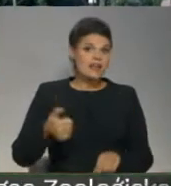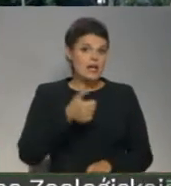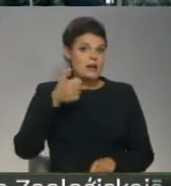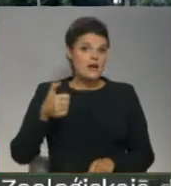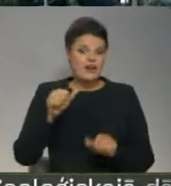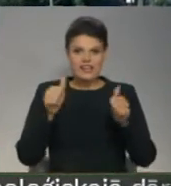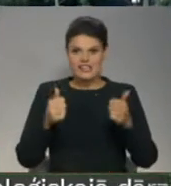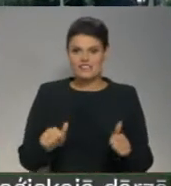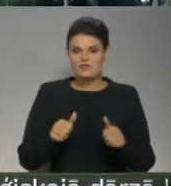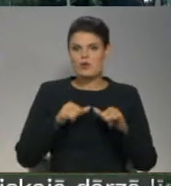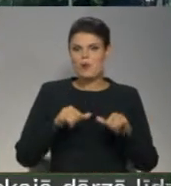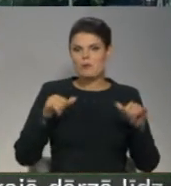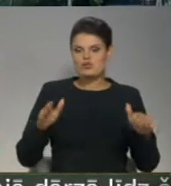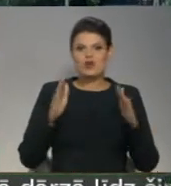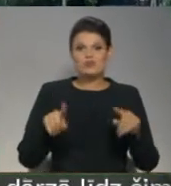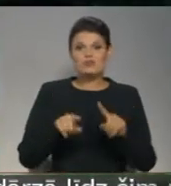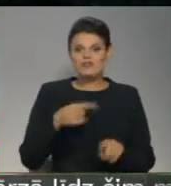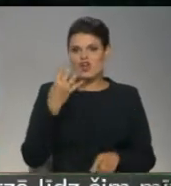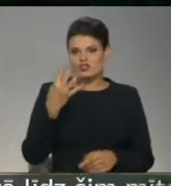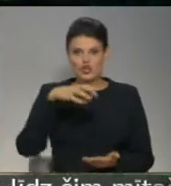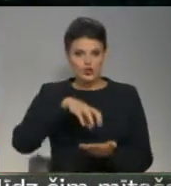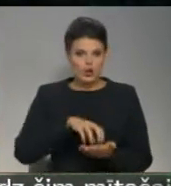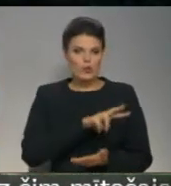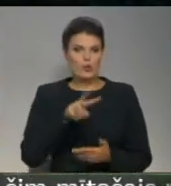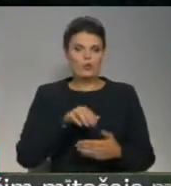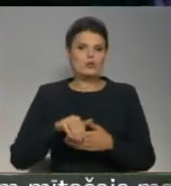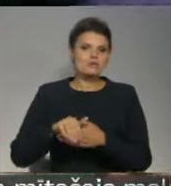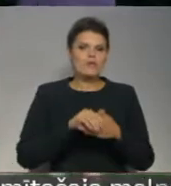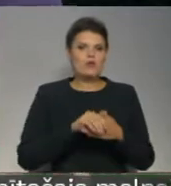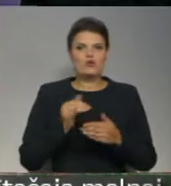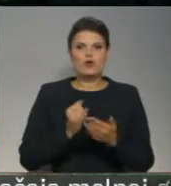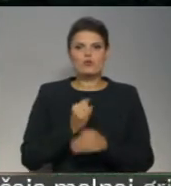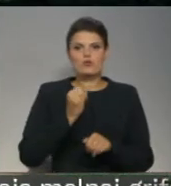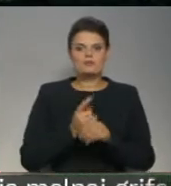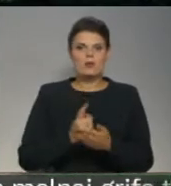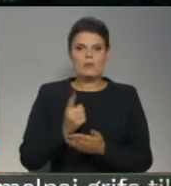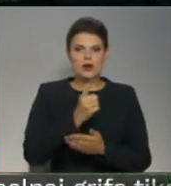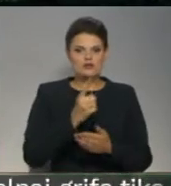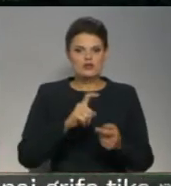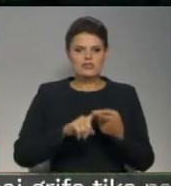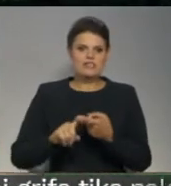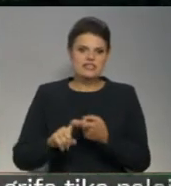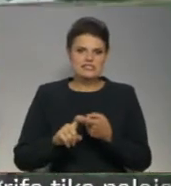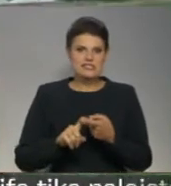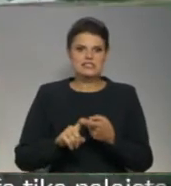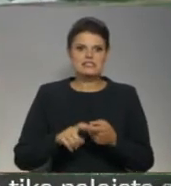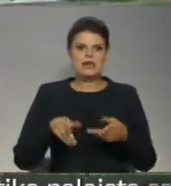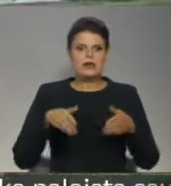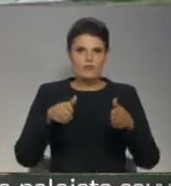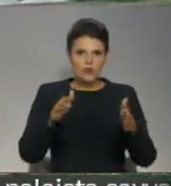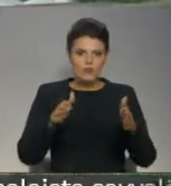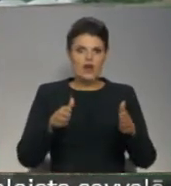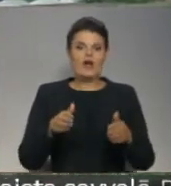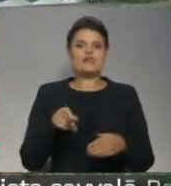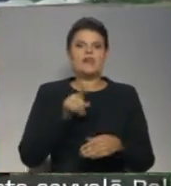gadam izveidoti vai paplašināti tiks vēl 4 objekti, kurus vienotā turisma maršrutā saistīs promenāde. Ir svarīgi,